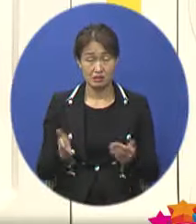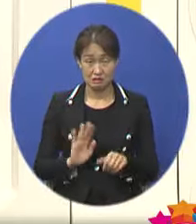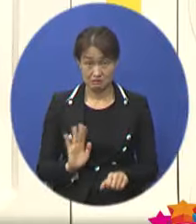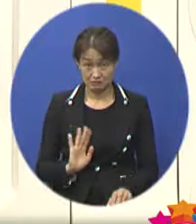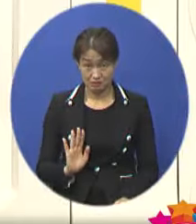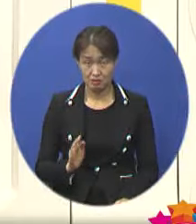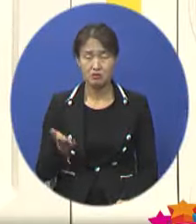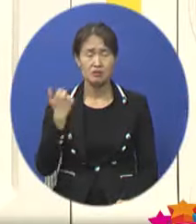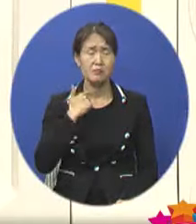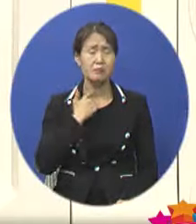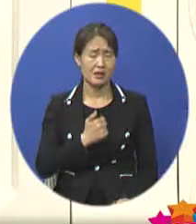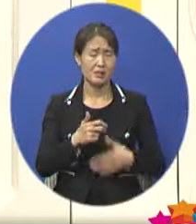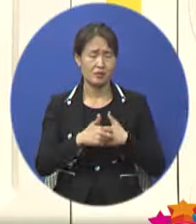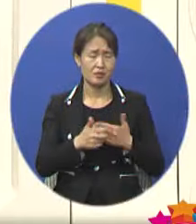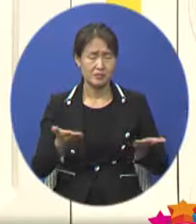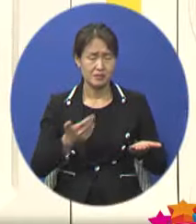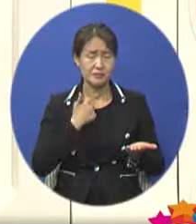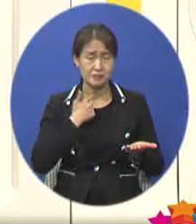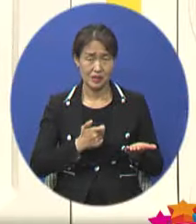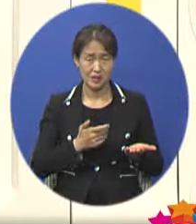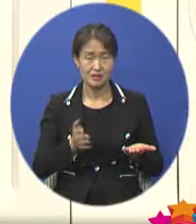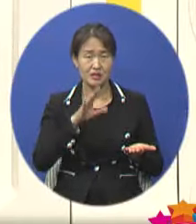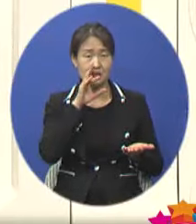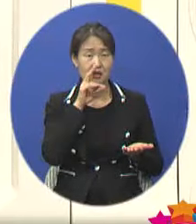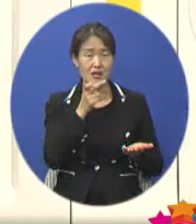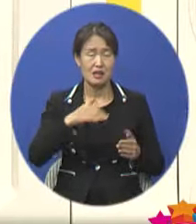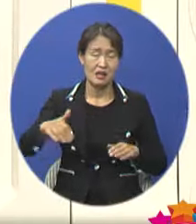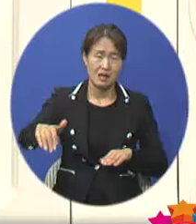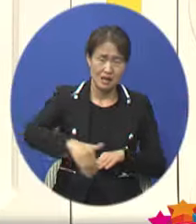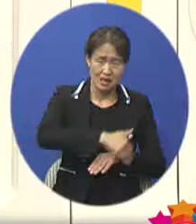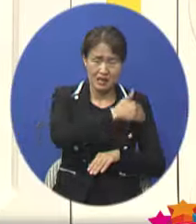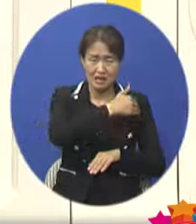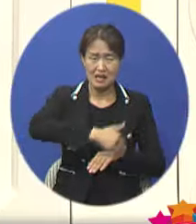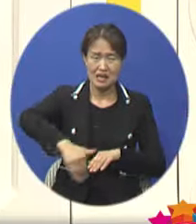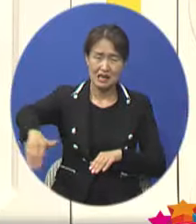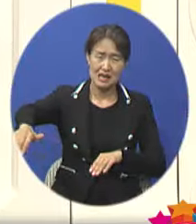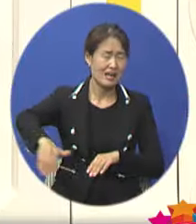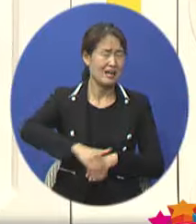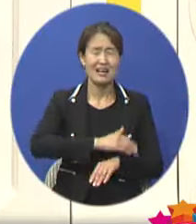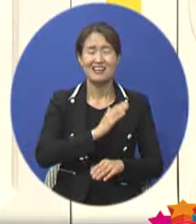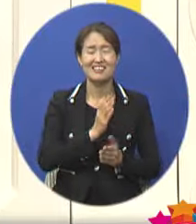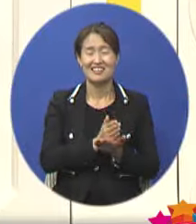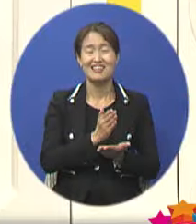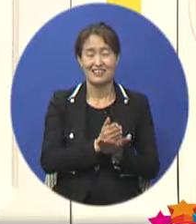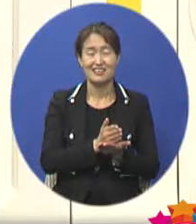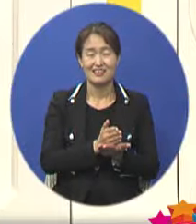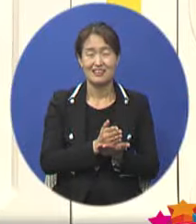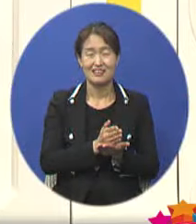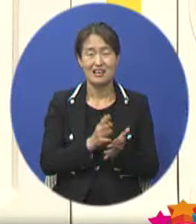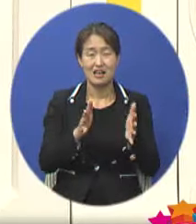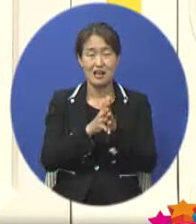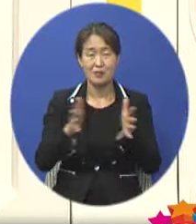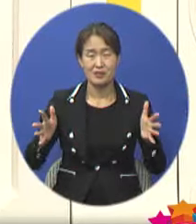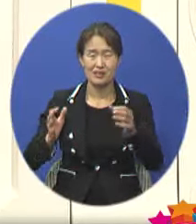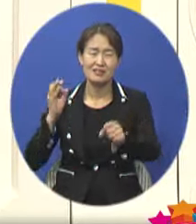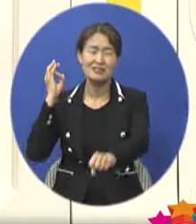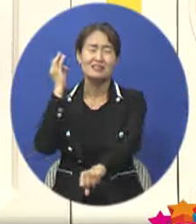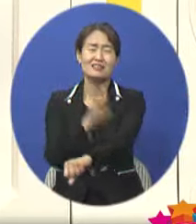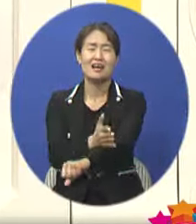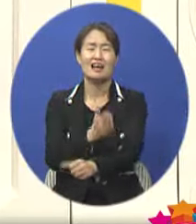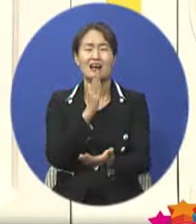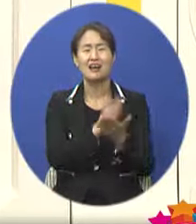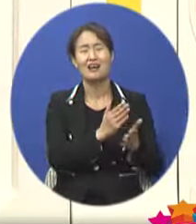아, 했었어요. 그래서 아, 그쪽 저 아산에서 출퇴근하다가 네. 예, 이번에 이제 저 아파트를 사갖고 이사 왔어요.